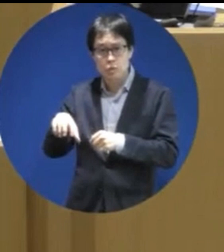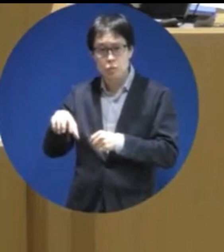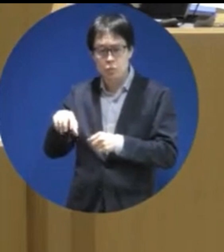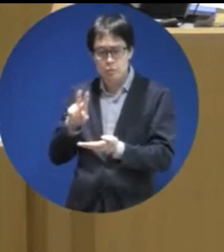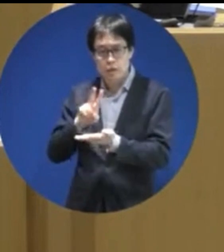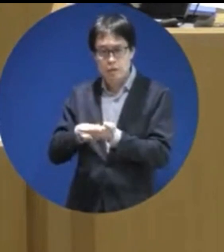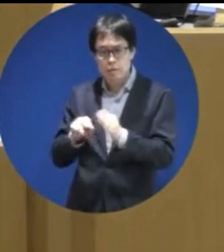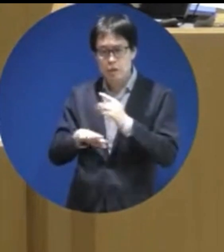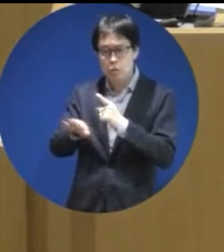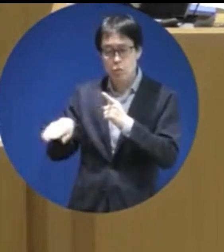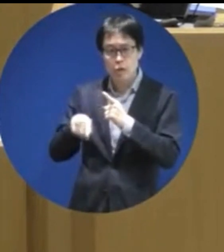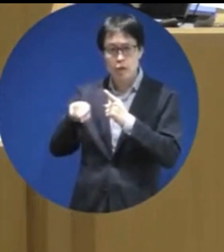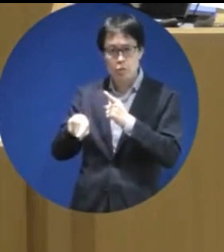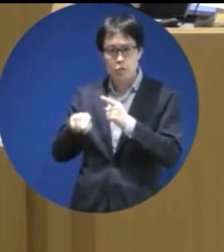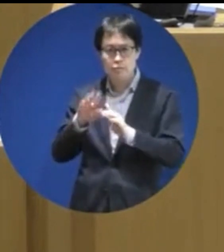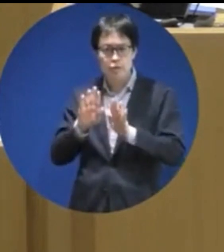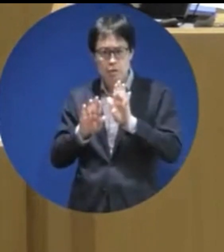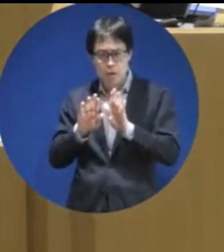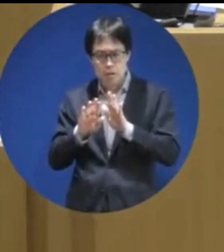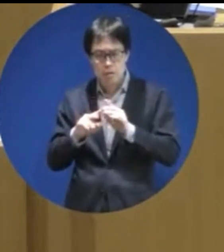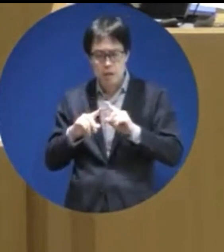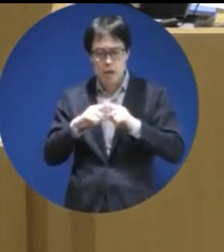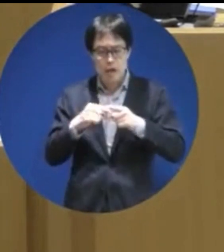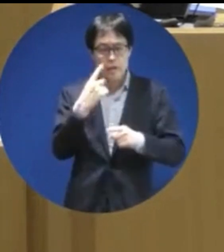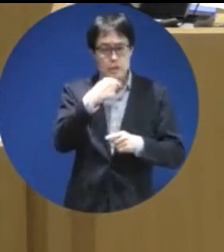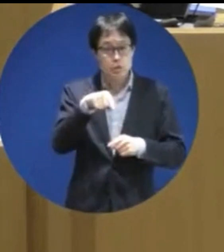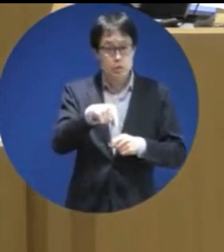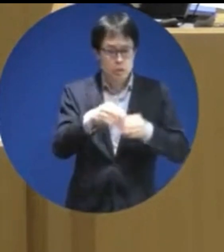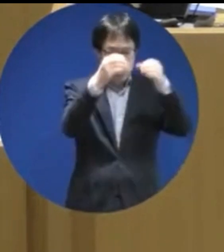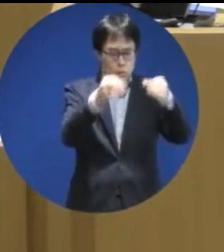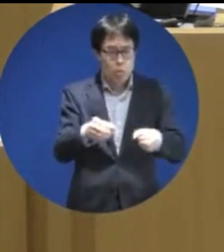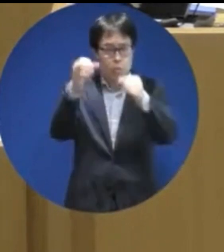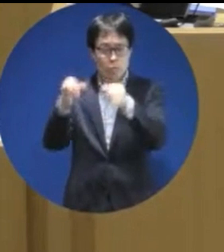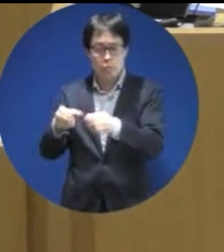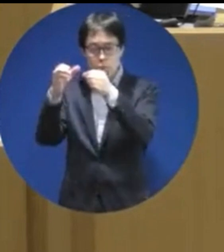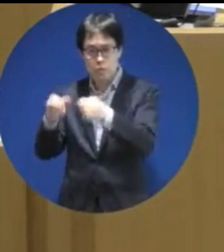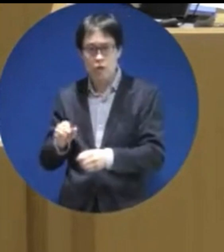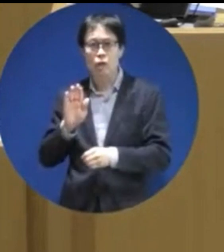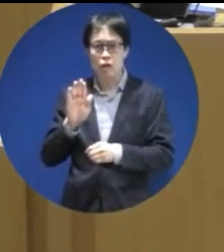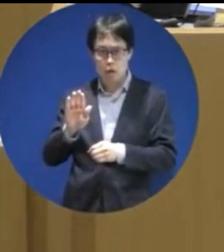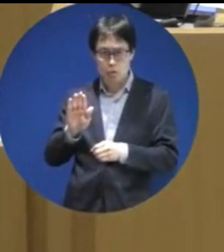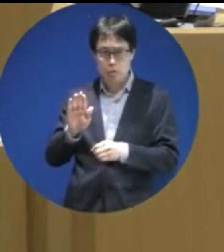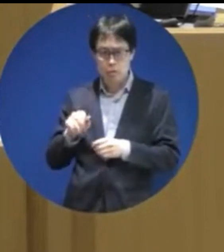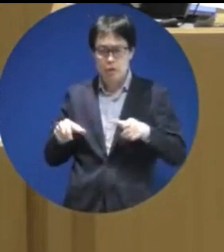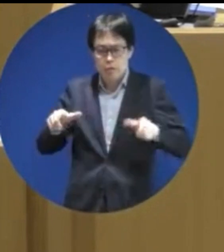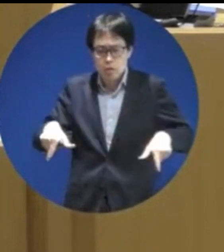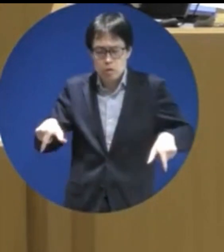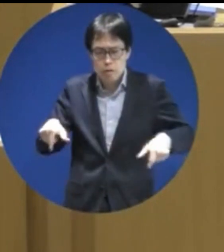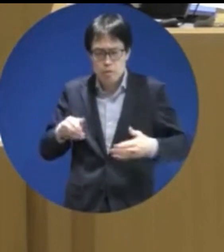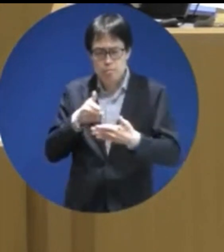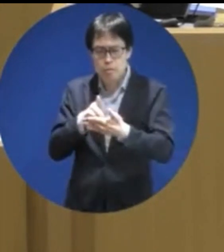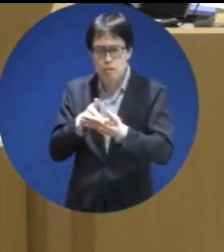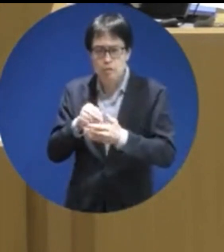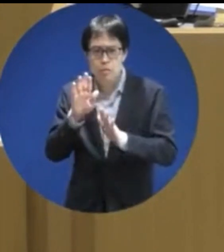定されている公園で、現状入り口にポール型のハードルが設置、車止めのようなハードルが設置されているため、車椅子の方が入